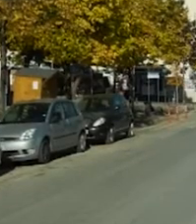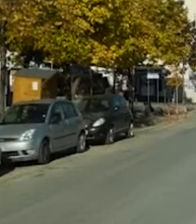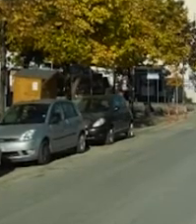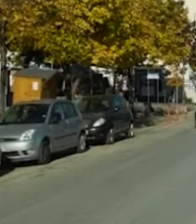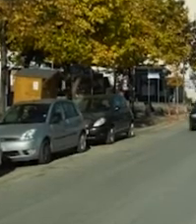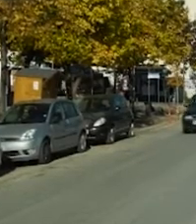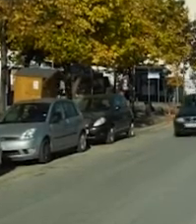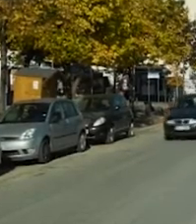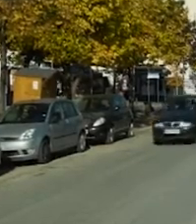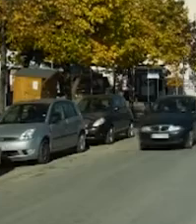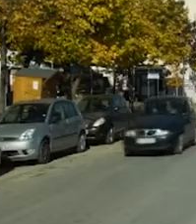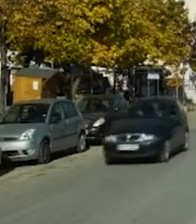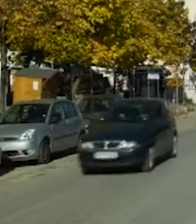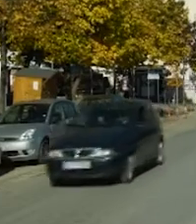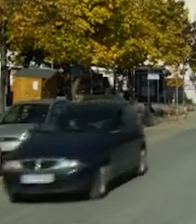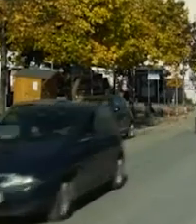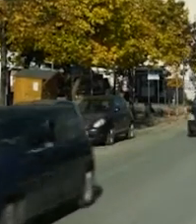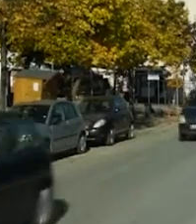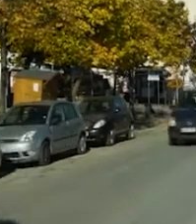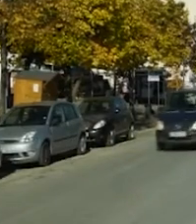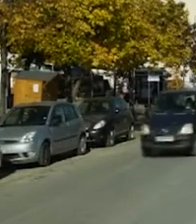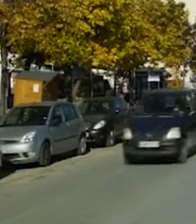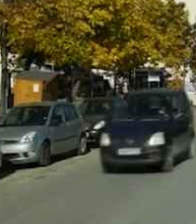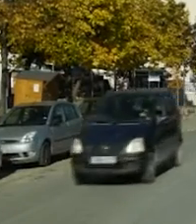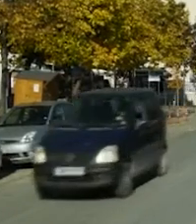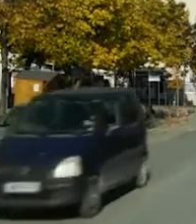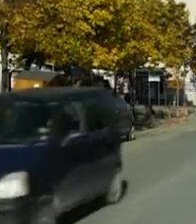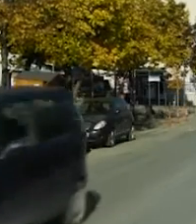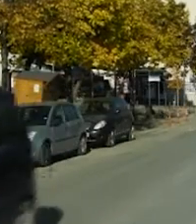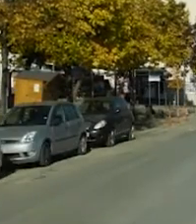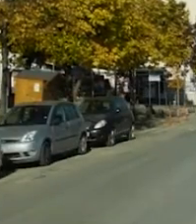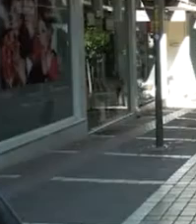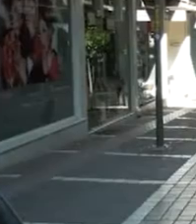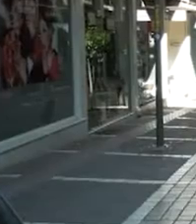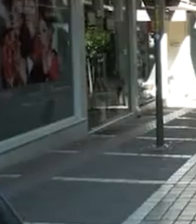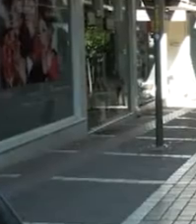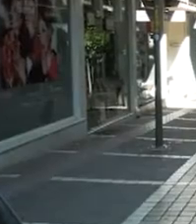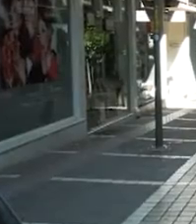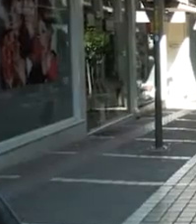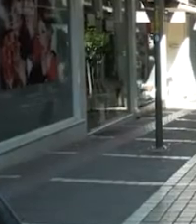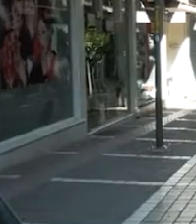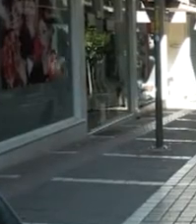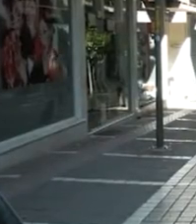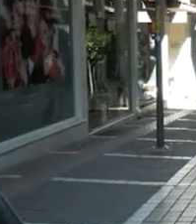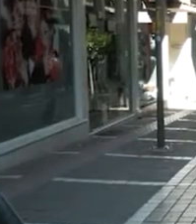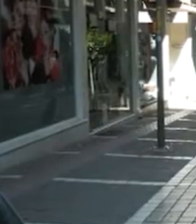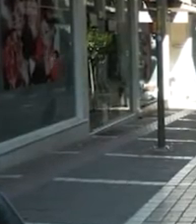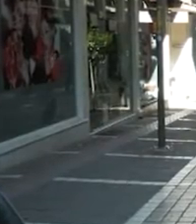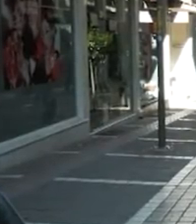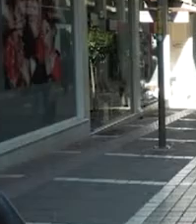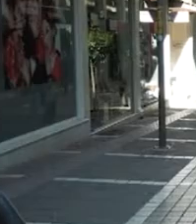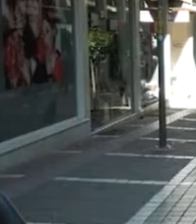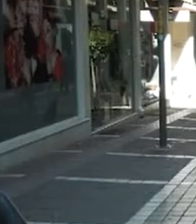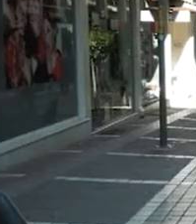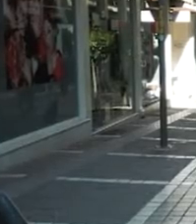νοσηλεύονται διασωληνωμένα. Σε επίπεδο περιφέρειας Ηπείρου, ανακοινώθηκαν 6 κρούσματα το τελευταίο 24ωρο, εκ των οποίων τα 5 στην Περιφερειακή